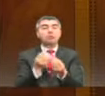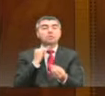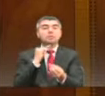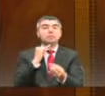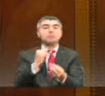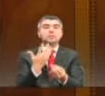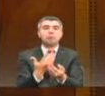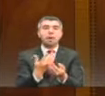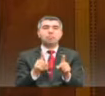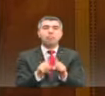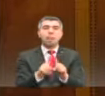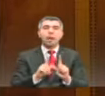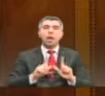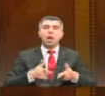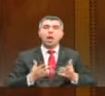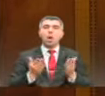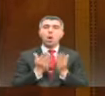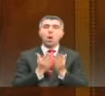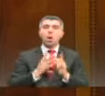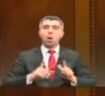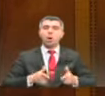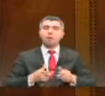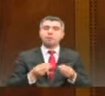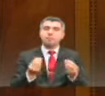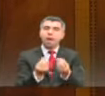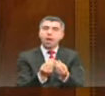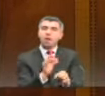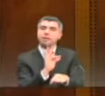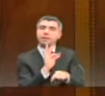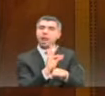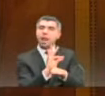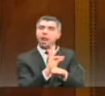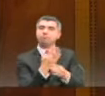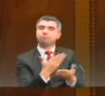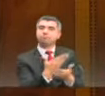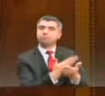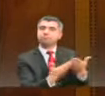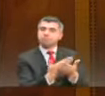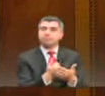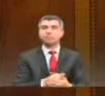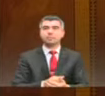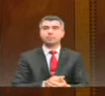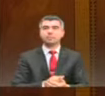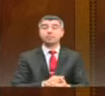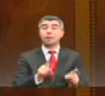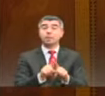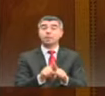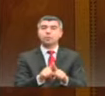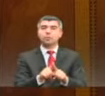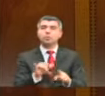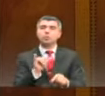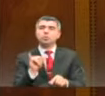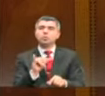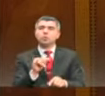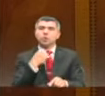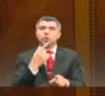التربية والتكوين ومحل الأمية بالتشغيل ومراجعة آليات الوساطة، سواء تعلق الأمر